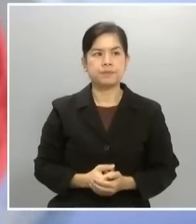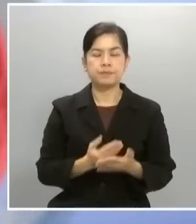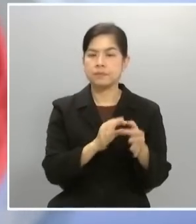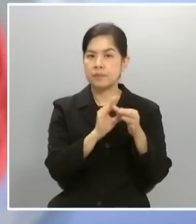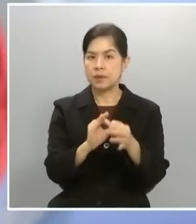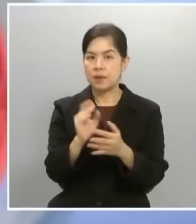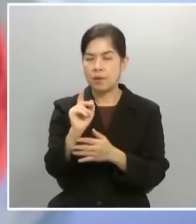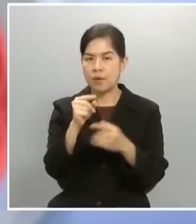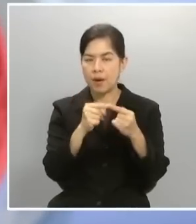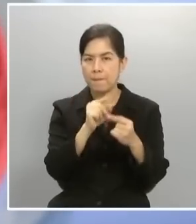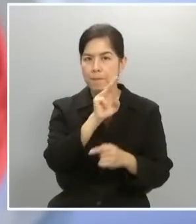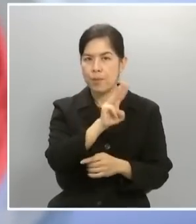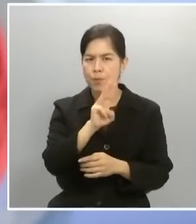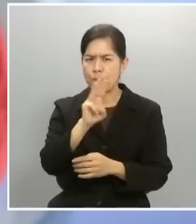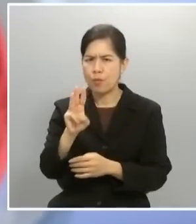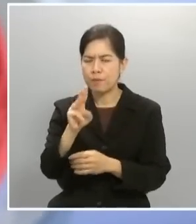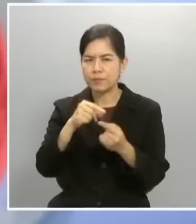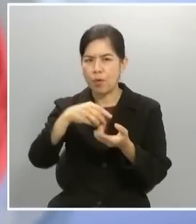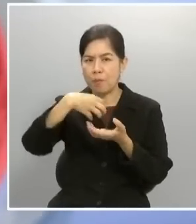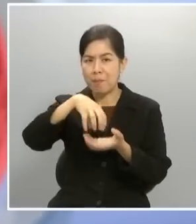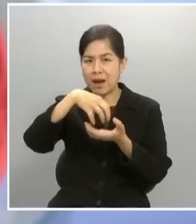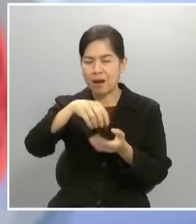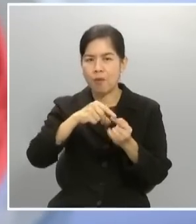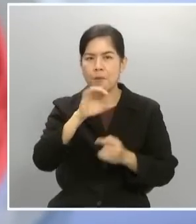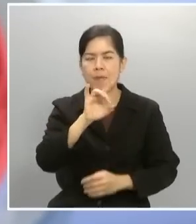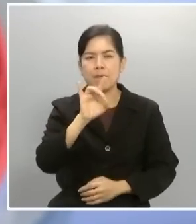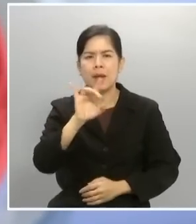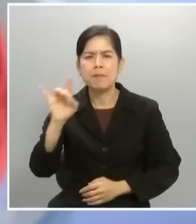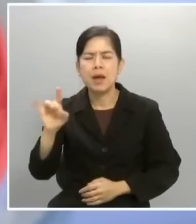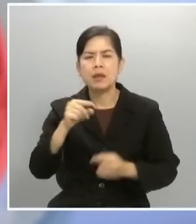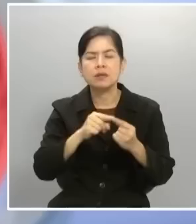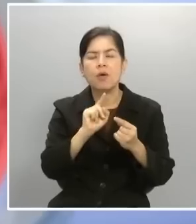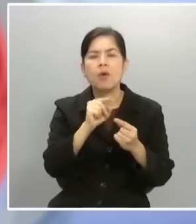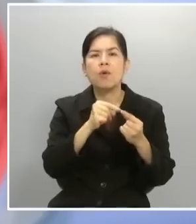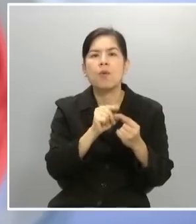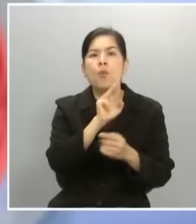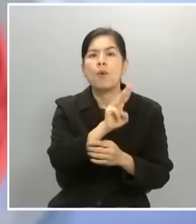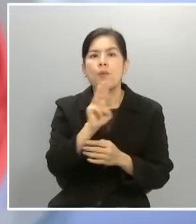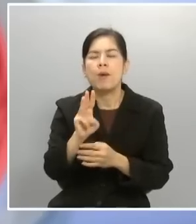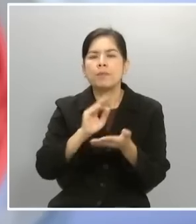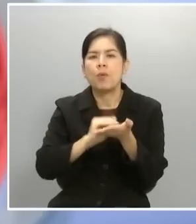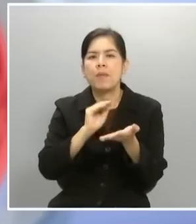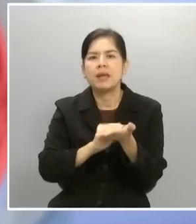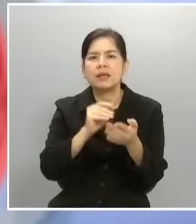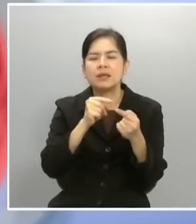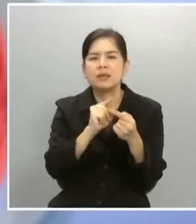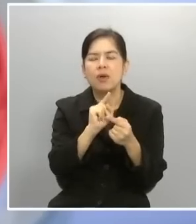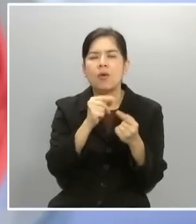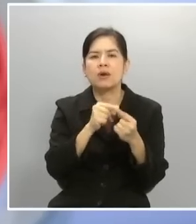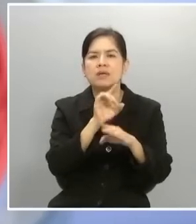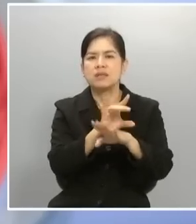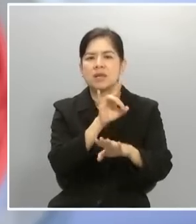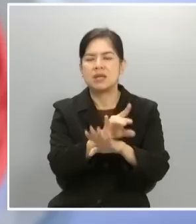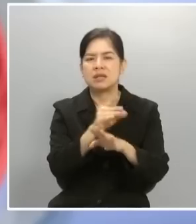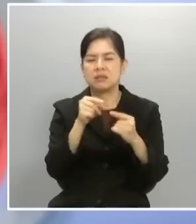มาเกา 888มากา 888คืออะไรฮะก็คือเว็บพนันออนไลน์ชื่อดังนะครับที่มีเงินหมุนเนี่ยเป็นเรียกว่า